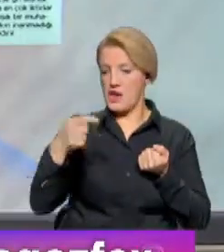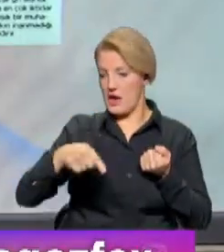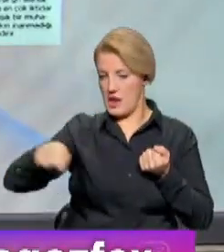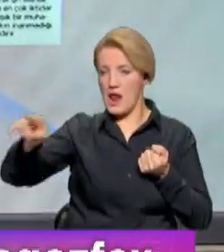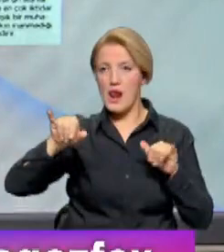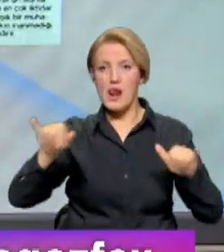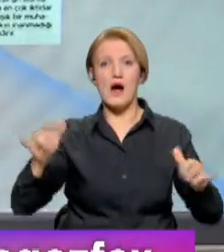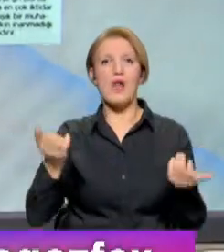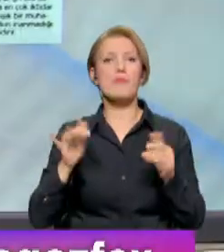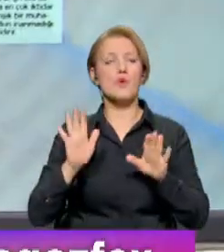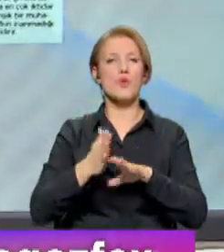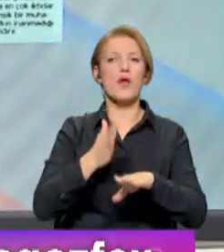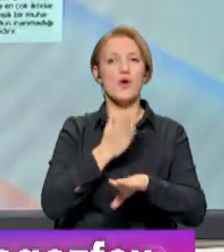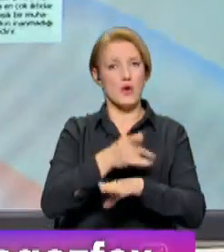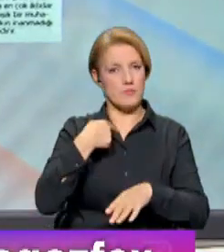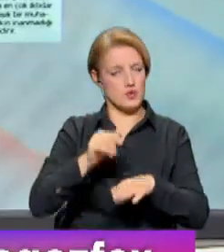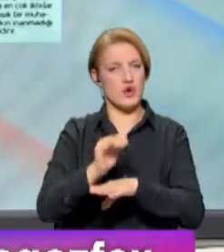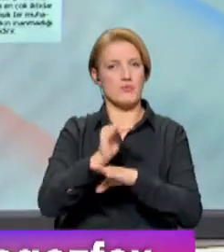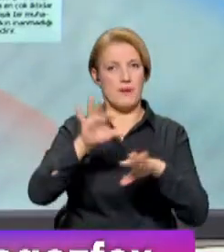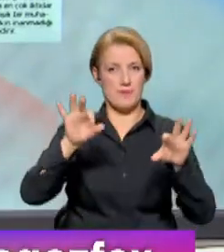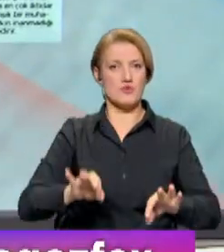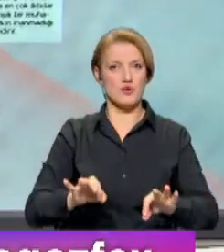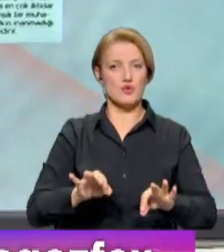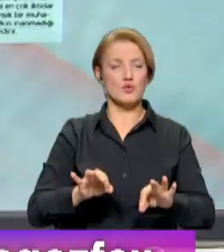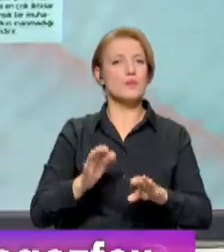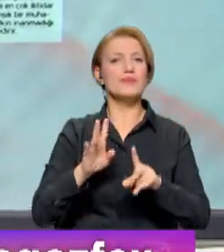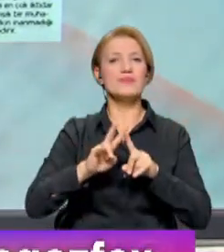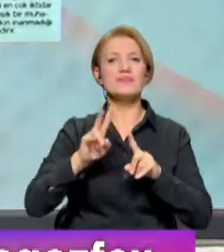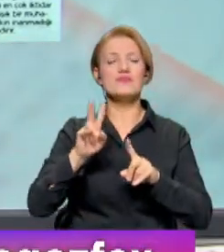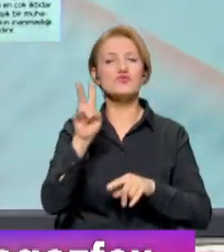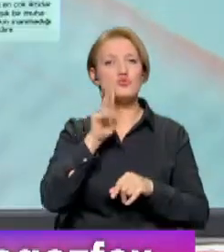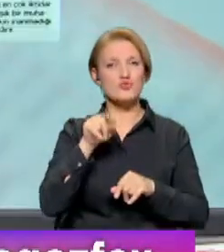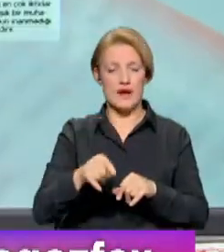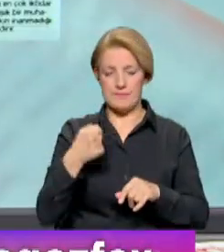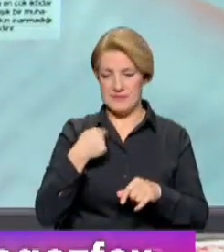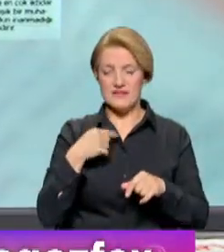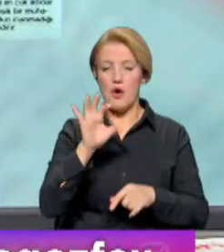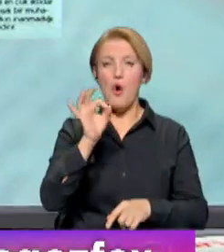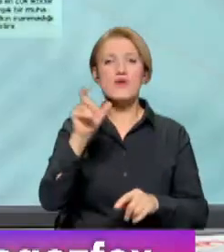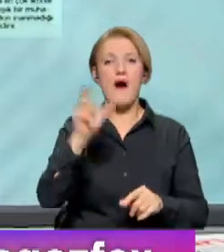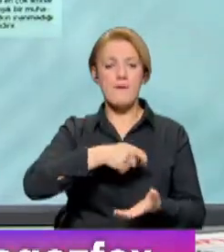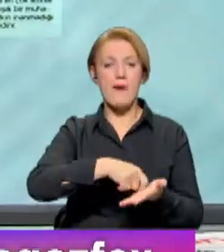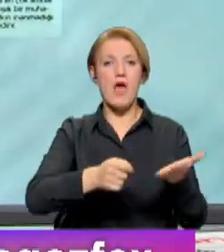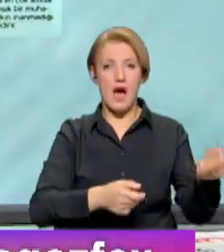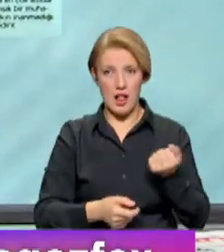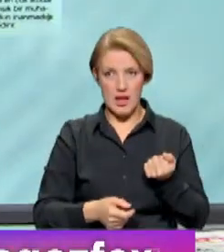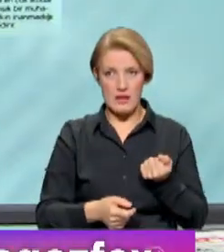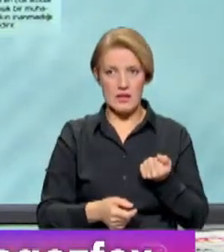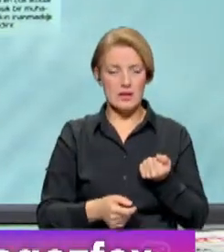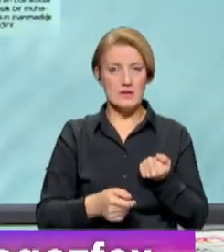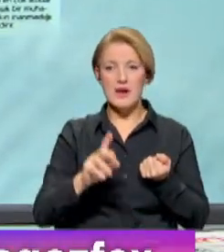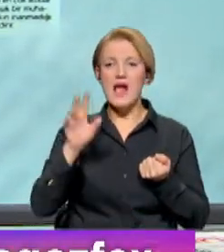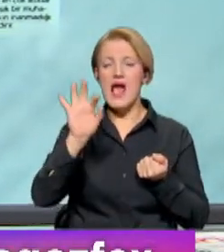alamıyorsunuz Belki daha önceden de biz bunu yaşamaya başlıyoruz Neticede biz Ocak ayında aldığımız maaşı alamıyoruz